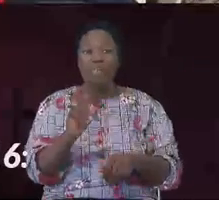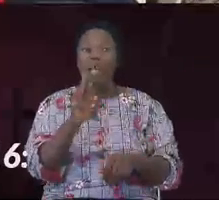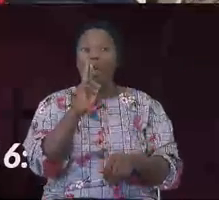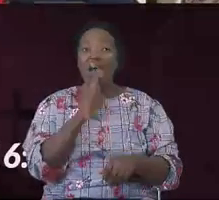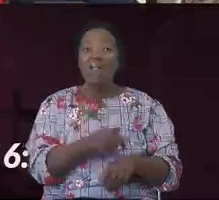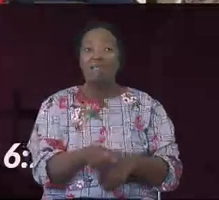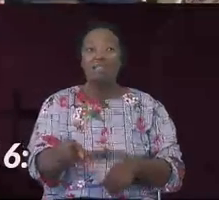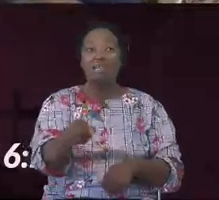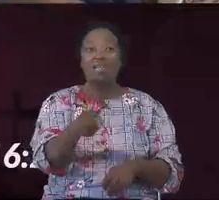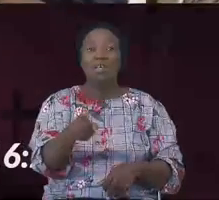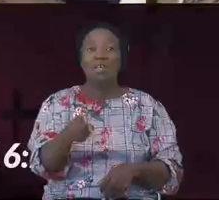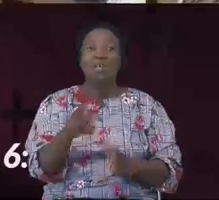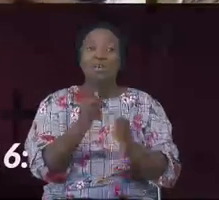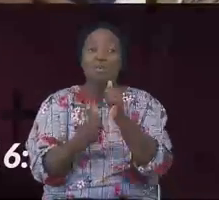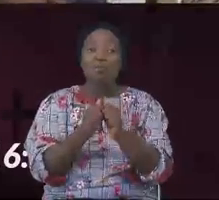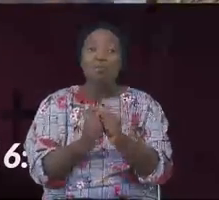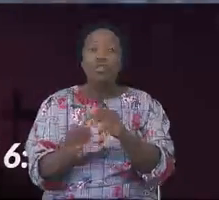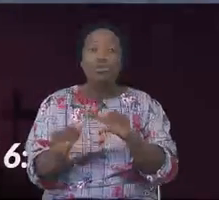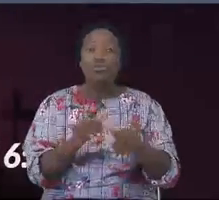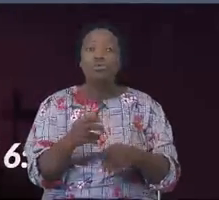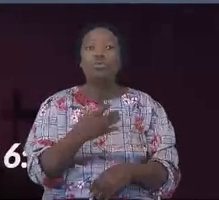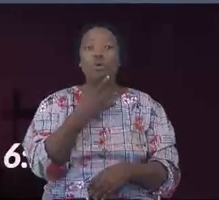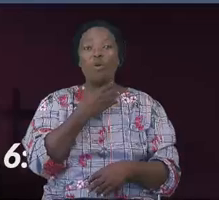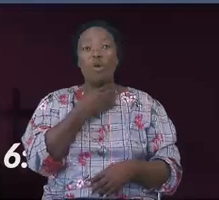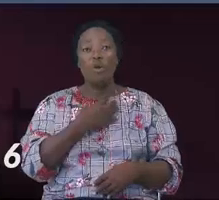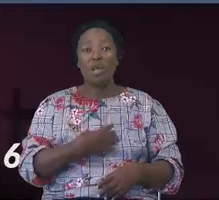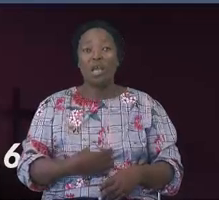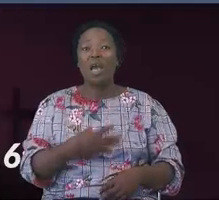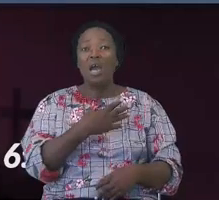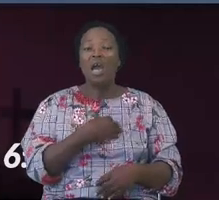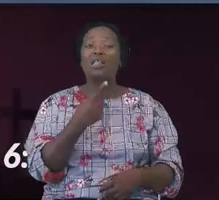Matthieu, chapitre 5, verset 6. Heureux